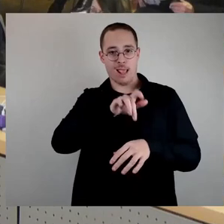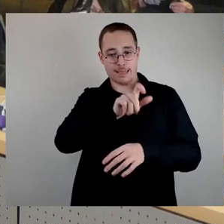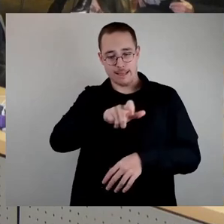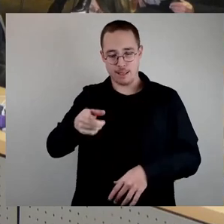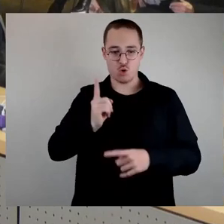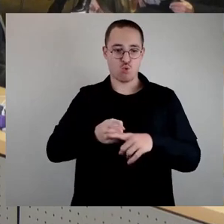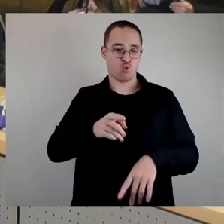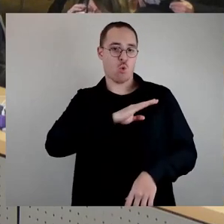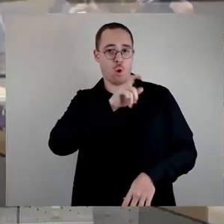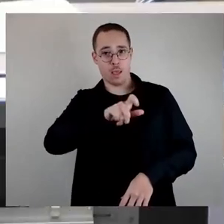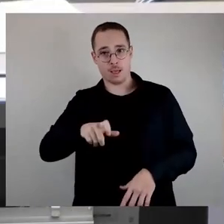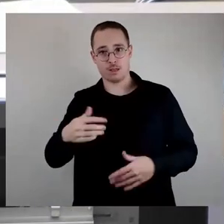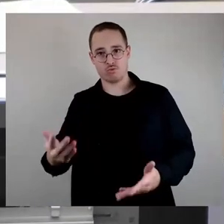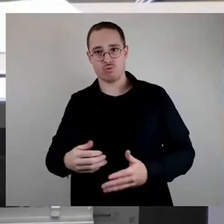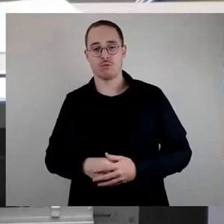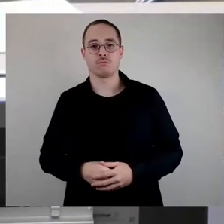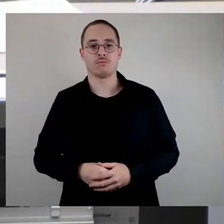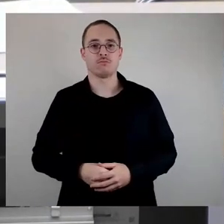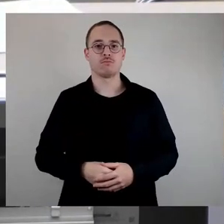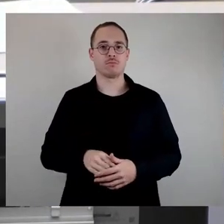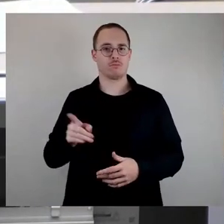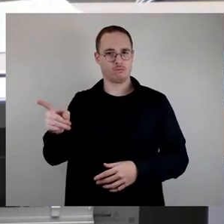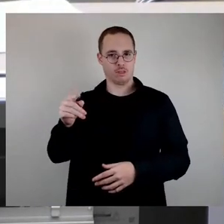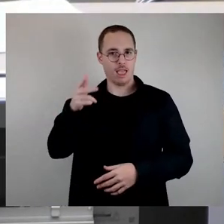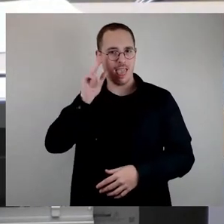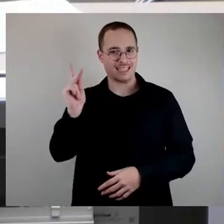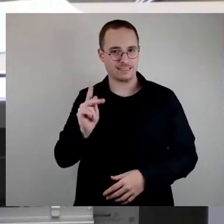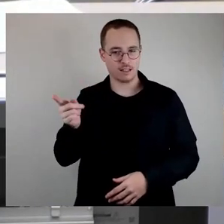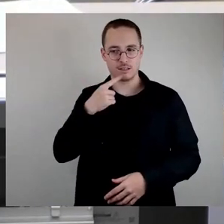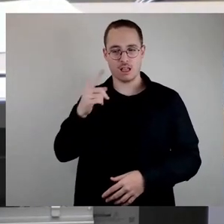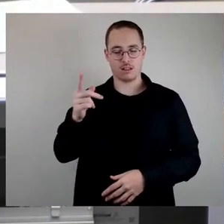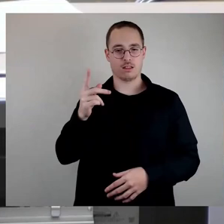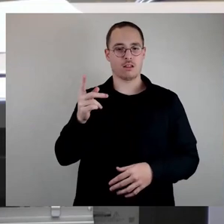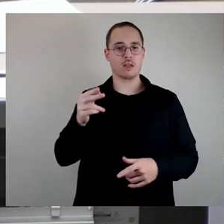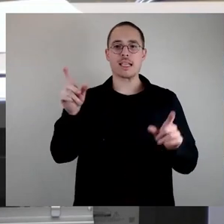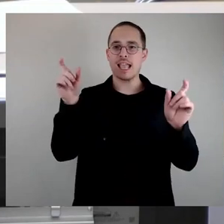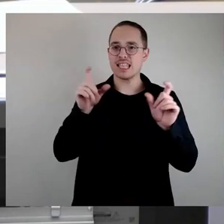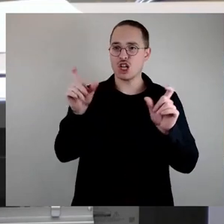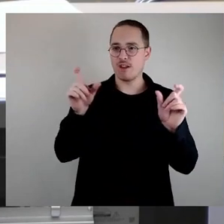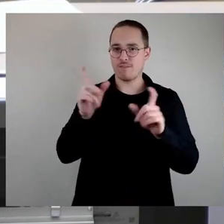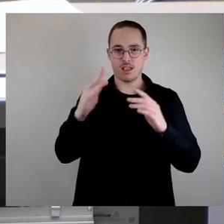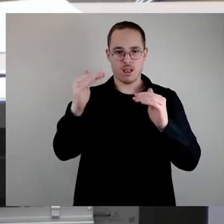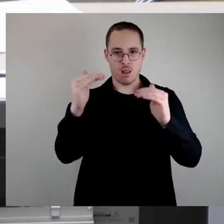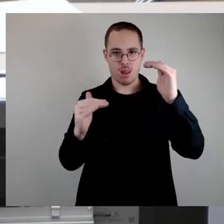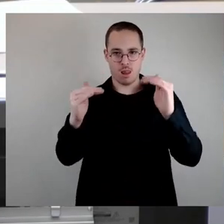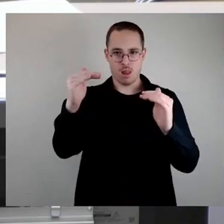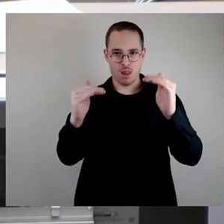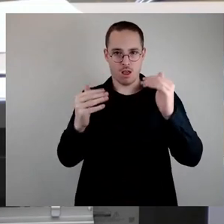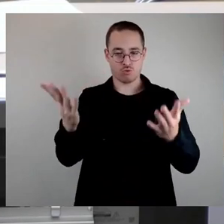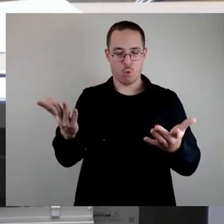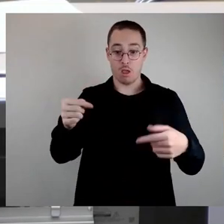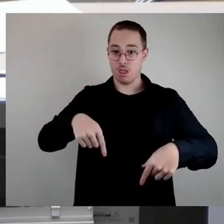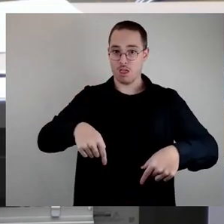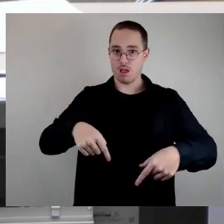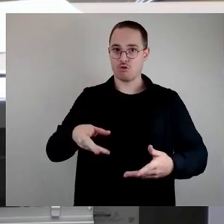gesellschaftliche Missstände, wie Herr Kiesling gerade ausgeführt hat, können wir hier teilweise im Stadtrat beseitigen. Wir haben aber nicht